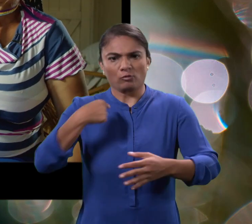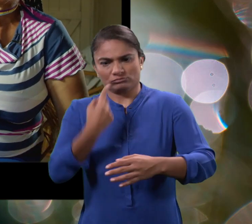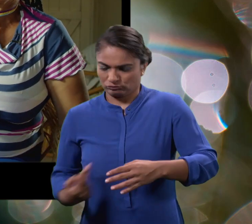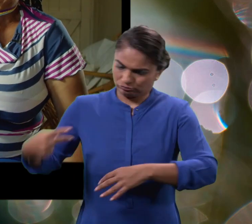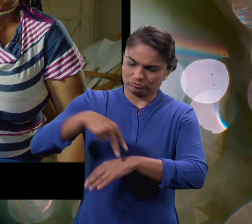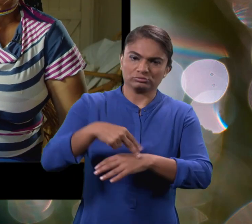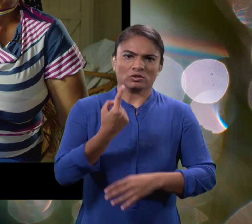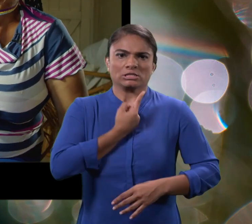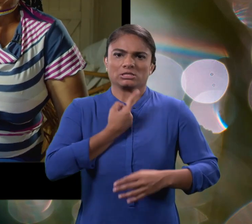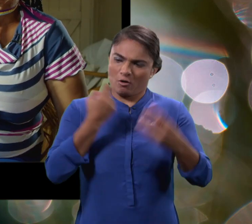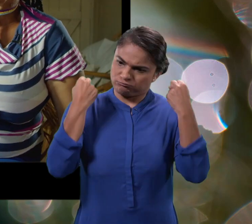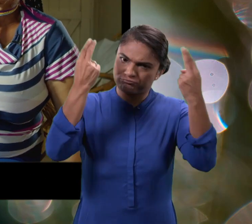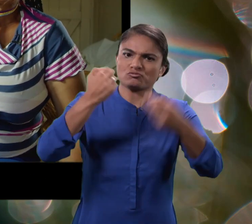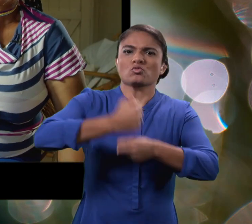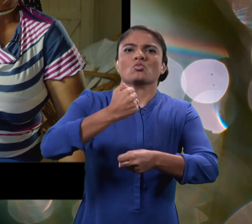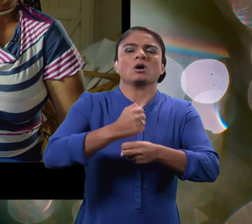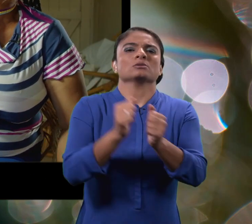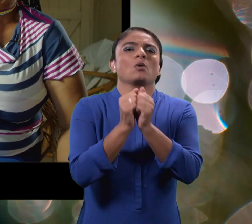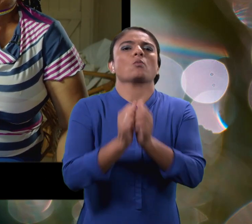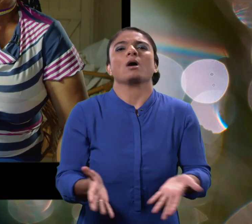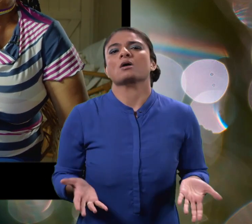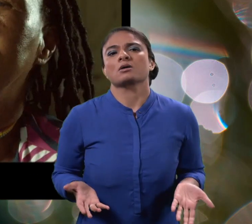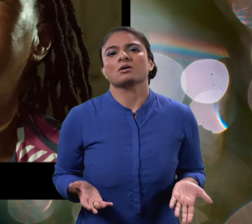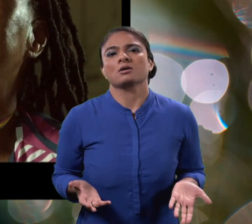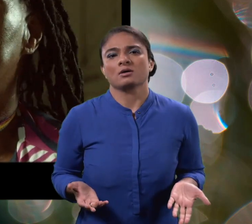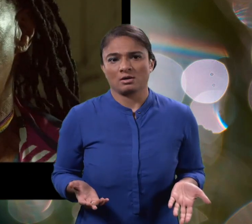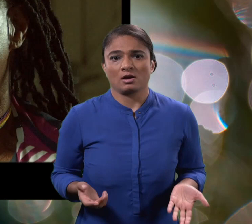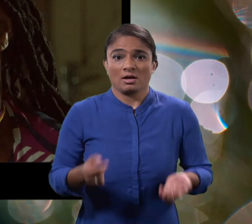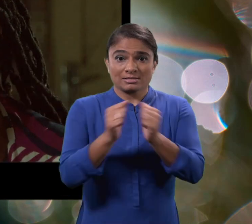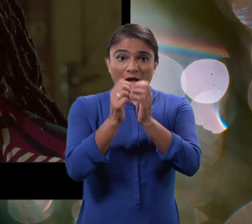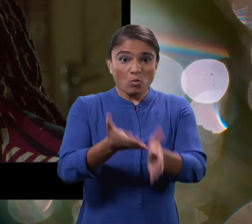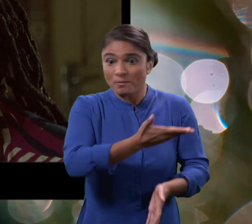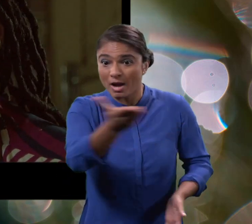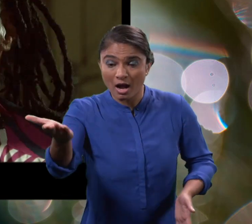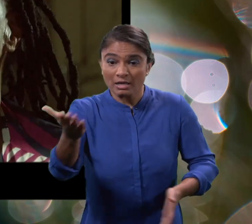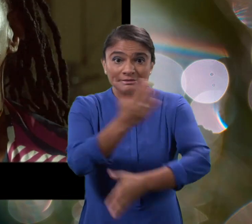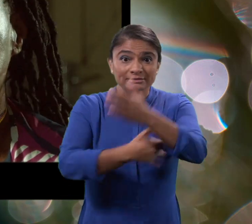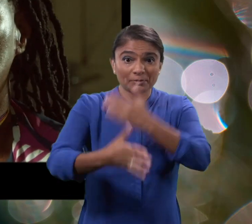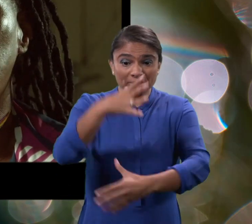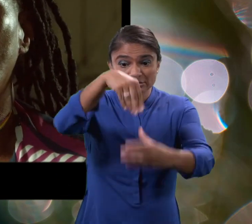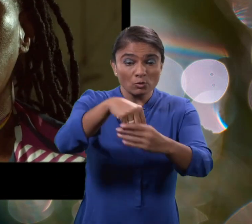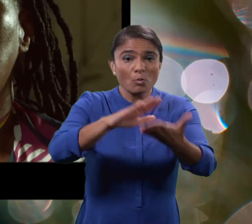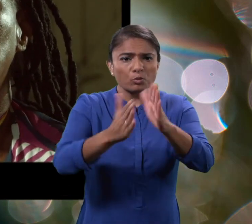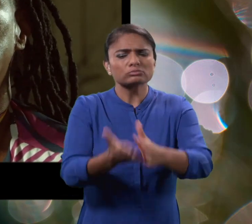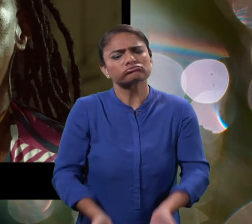yandibangela into yobana mna Rita Malangeni mandiphakame. Ndicinga uba mna abantu